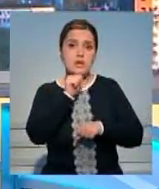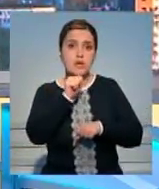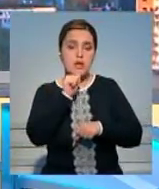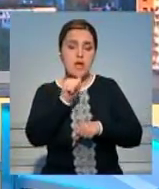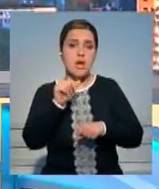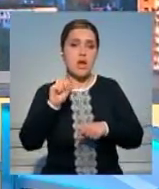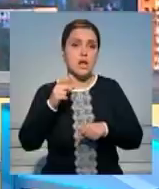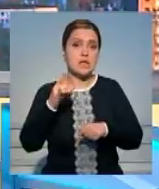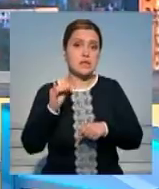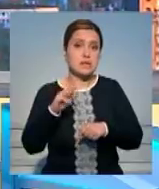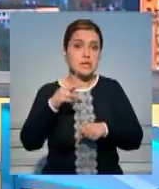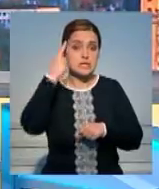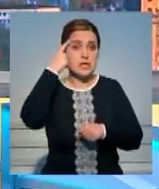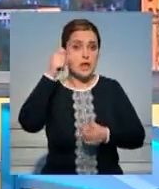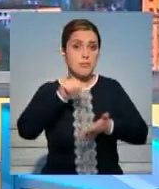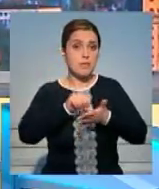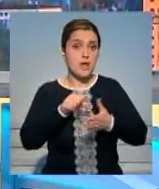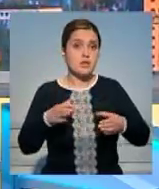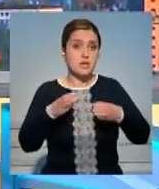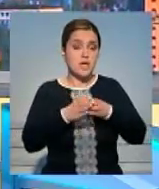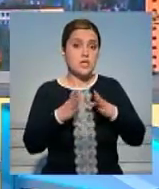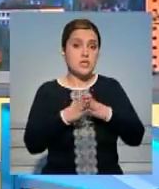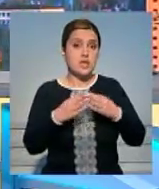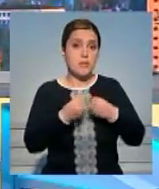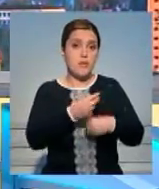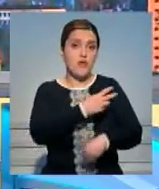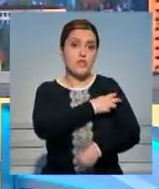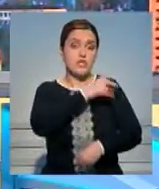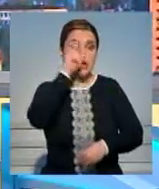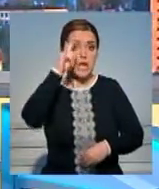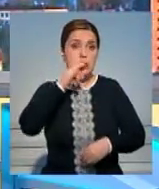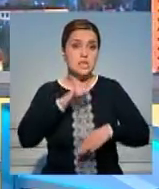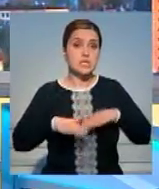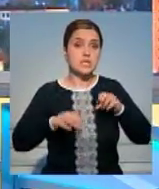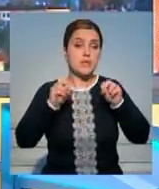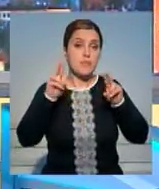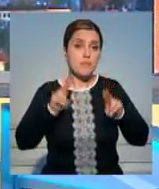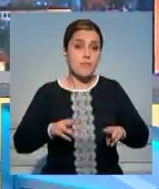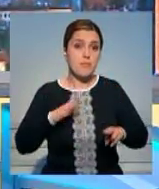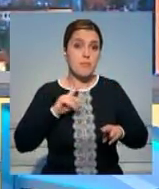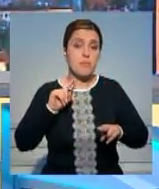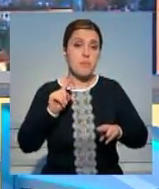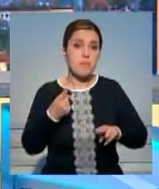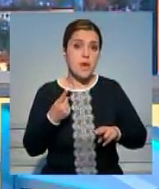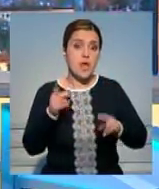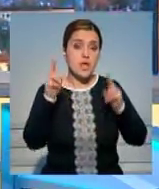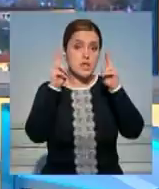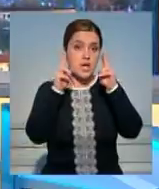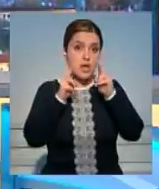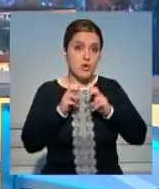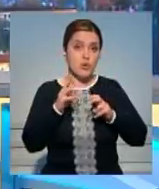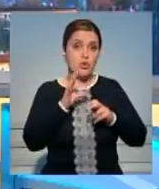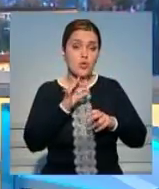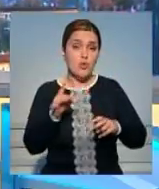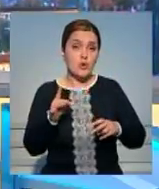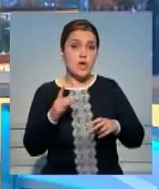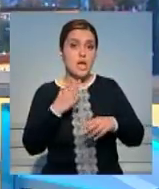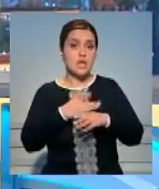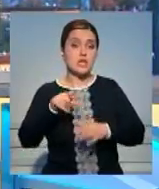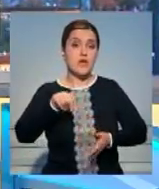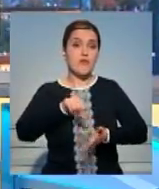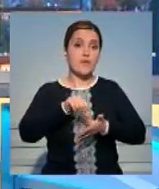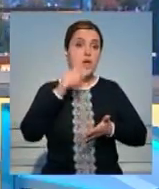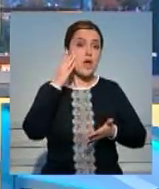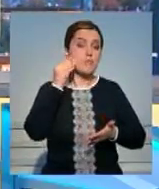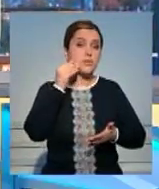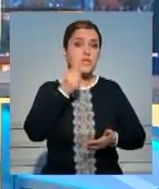аллергическим ринитом. Об этом заявили представители Ассоциации семейных врачей Казахстана. Эксперты провели первое независимое исследование КОР. Респондентами